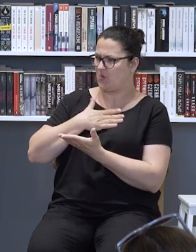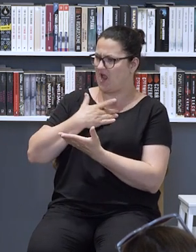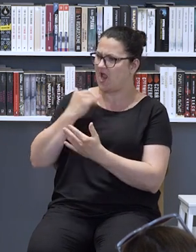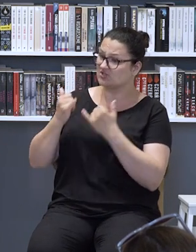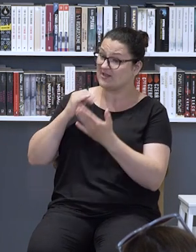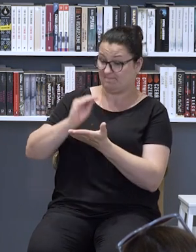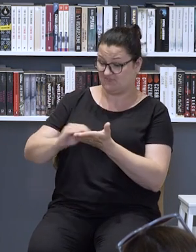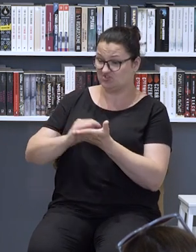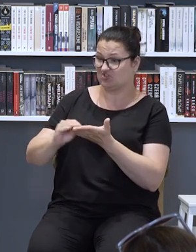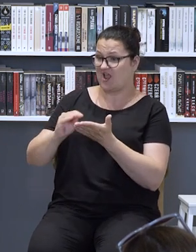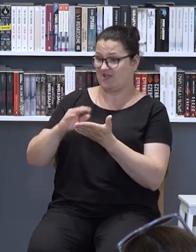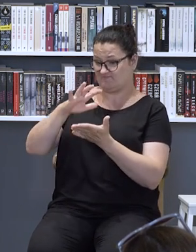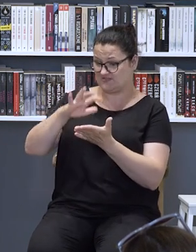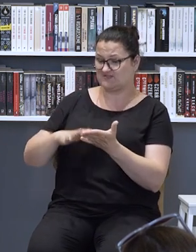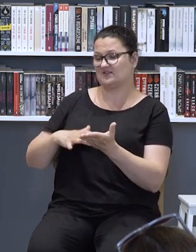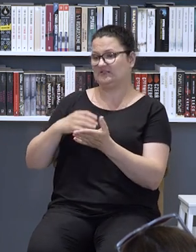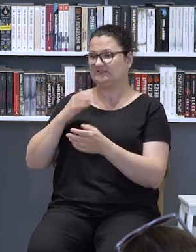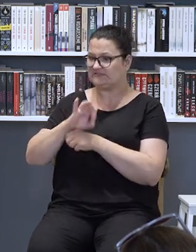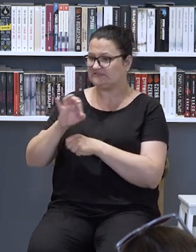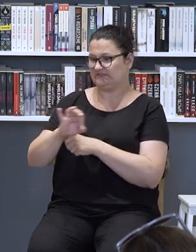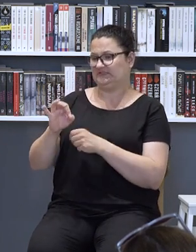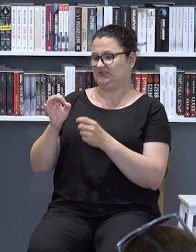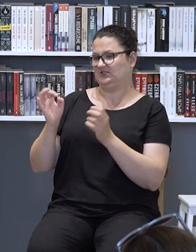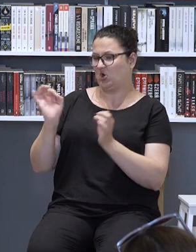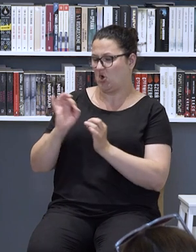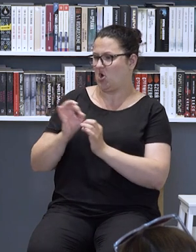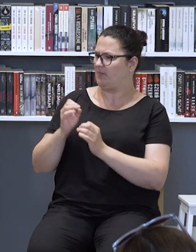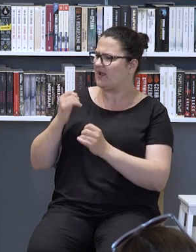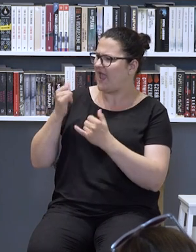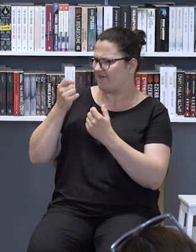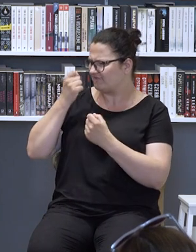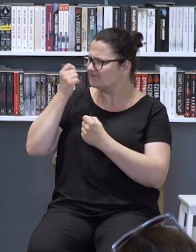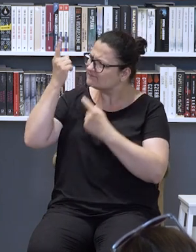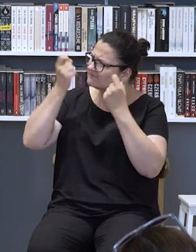tortur inkwizycyjnych? Jak to wymyślasz w ogóle?